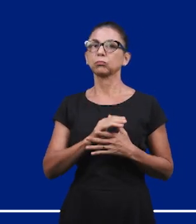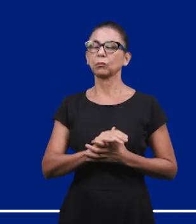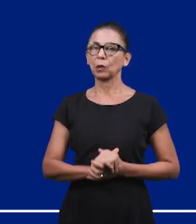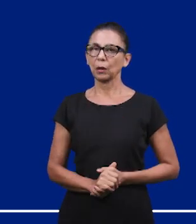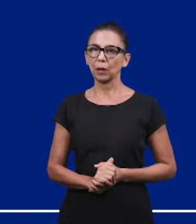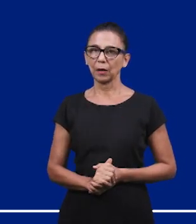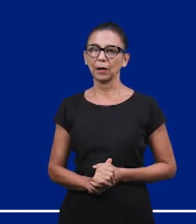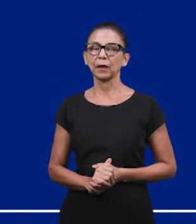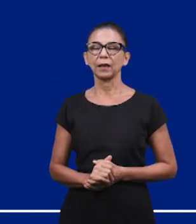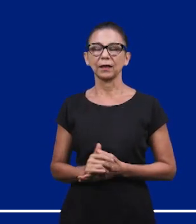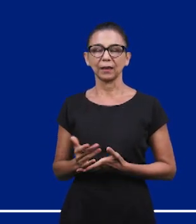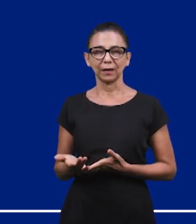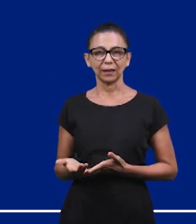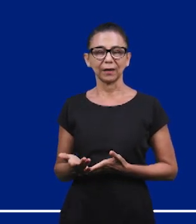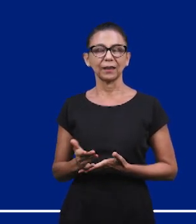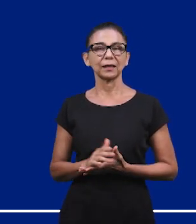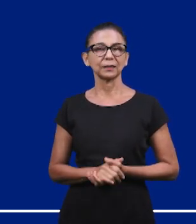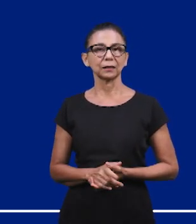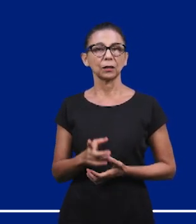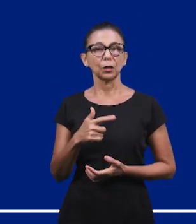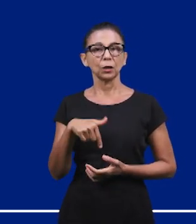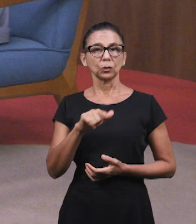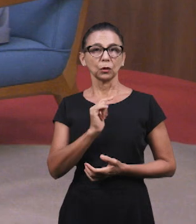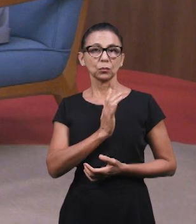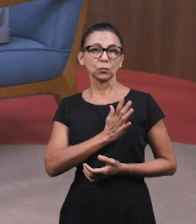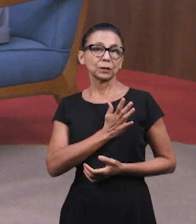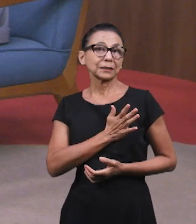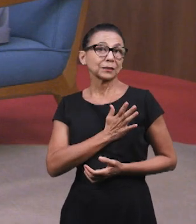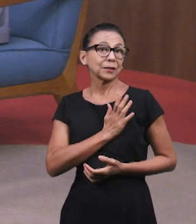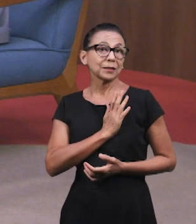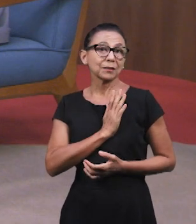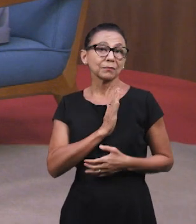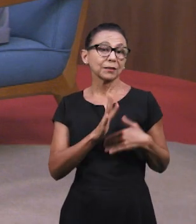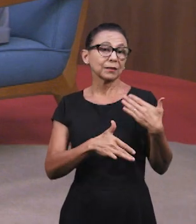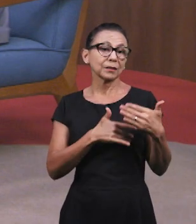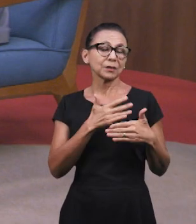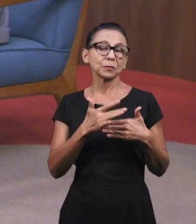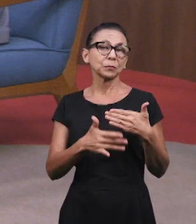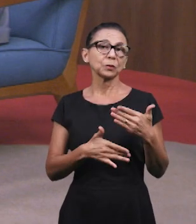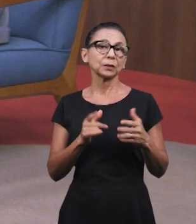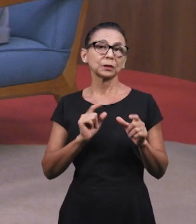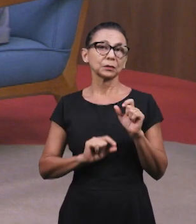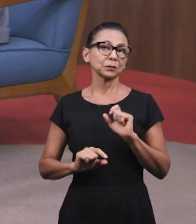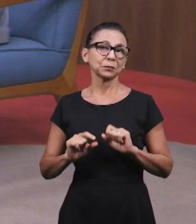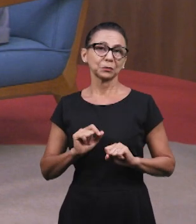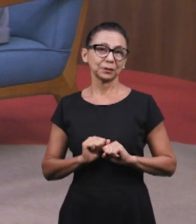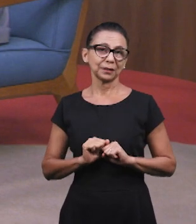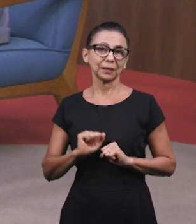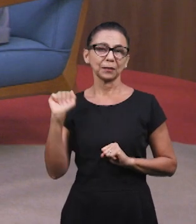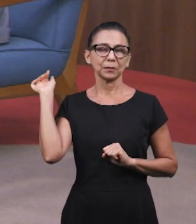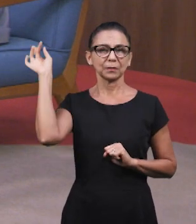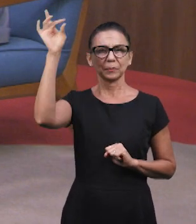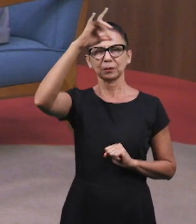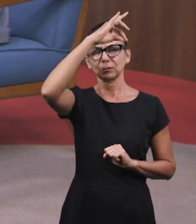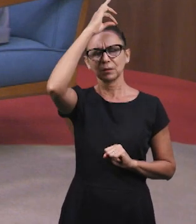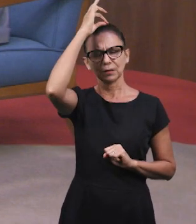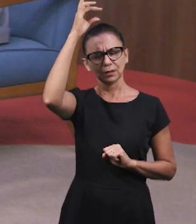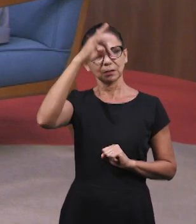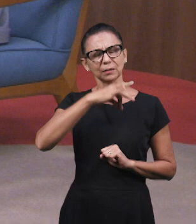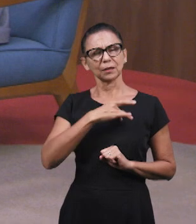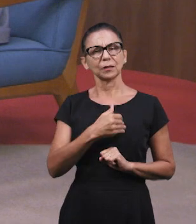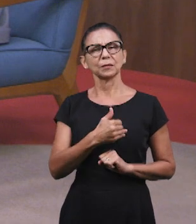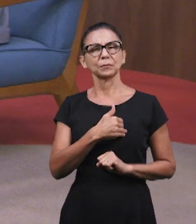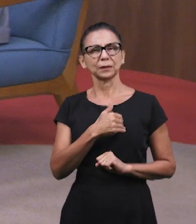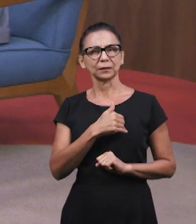Katia Araujo nous a dit de Rio de Janeiro. Nos lampes sont euh, alimentées.